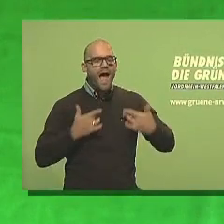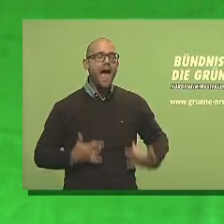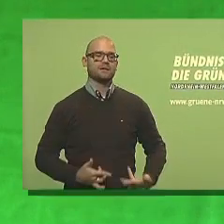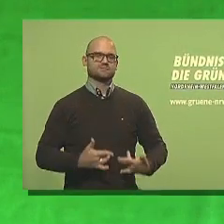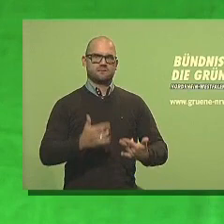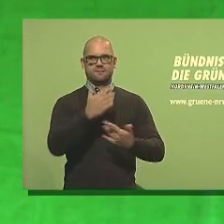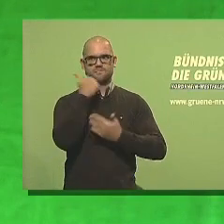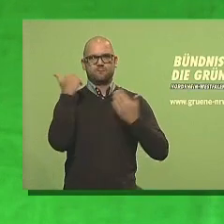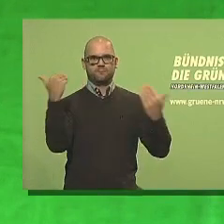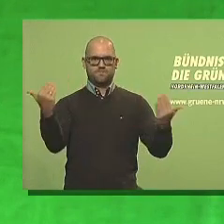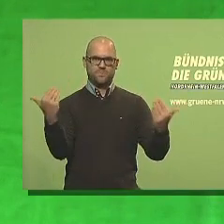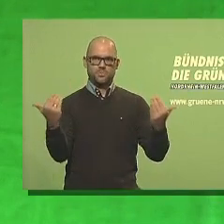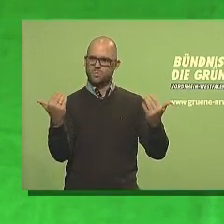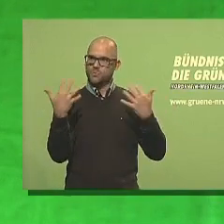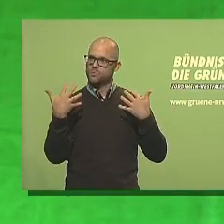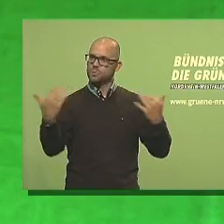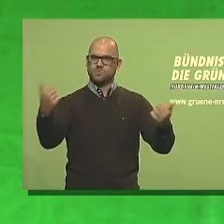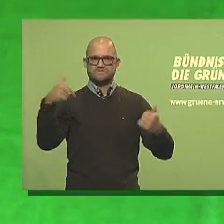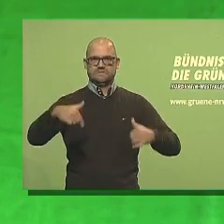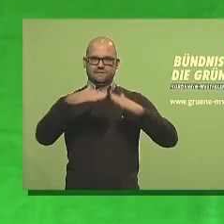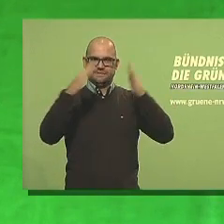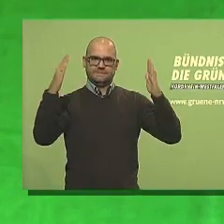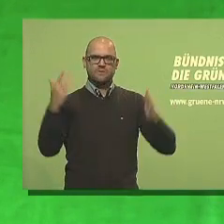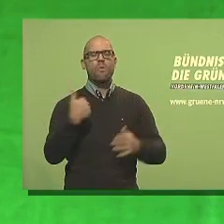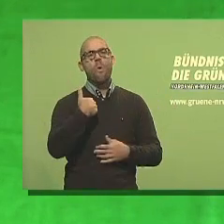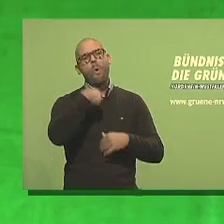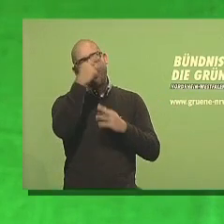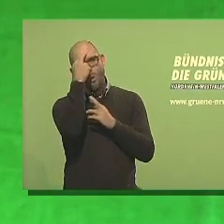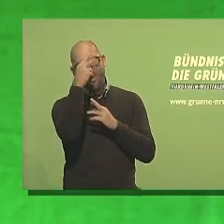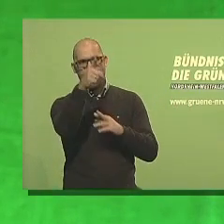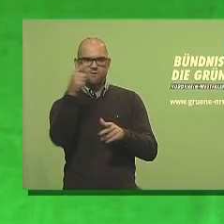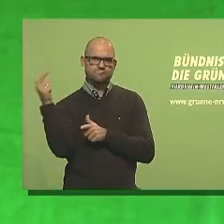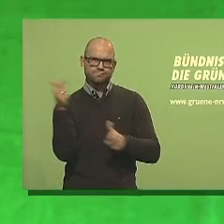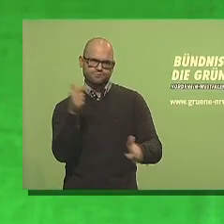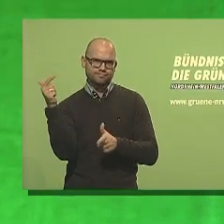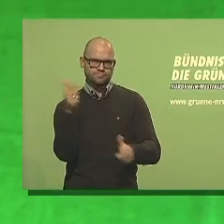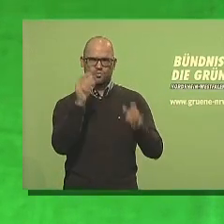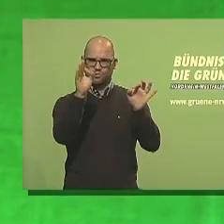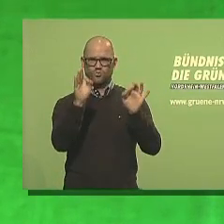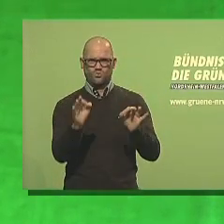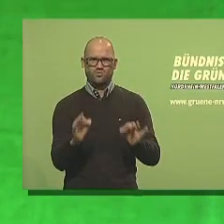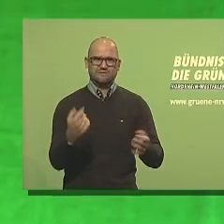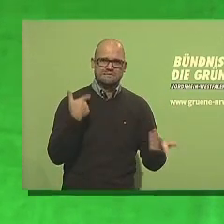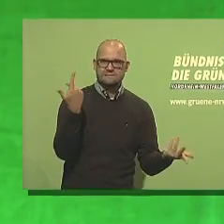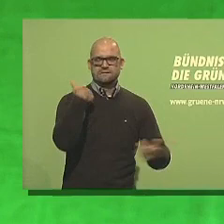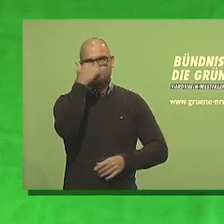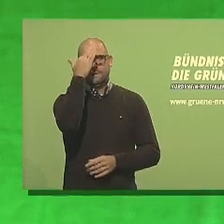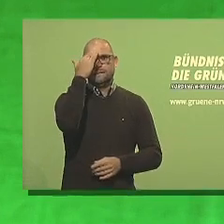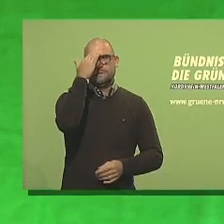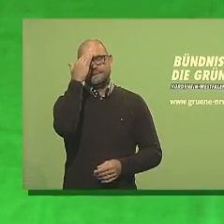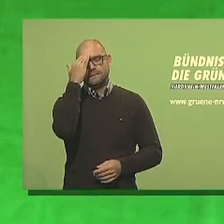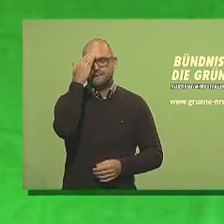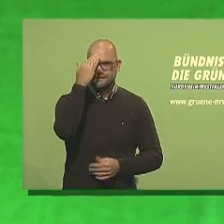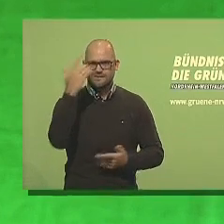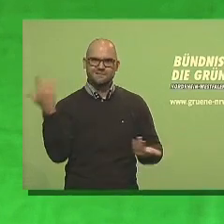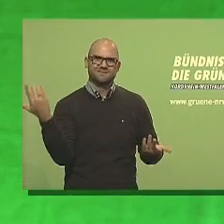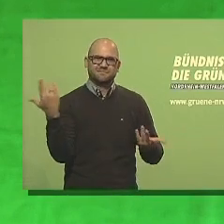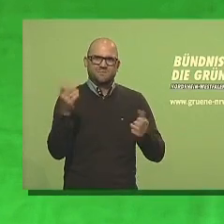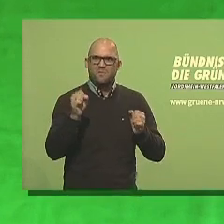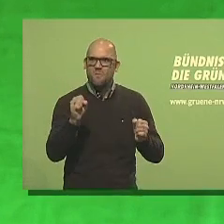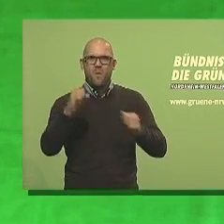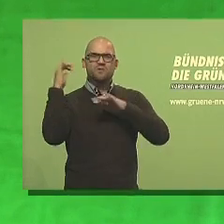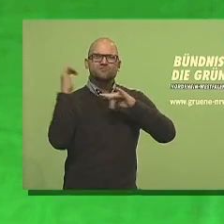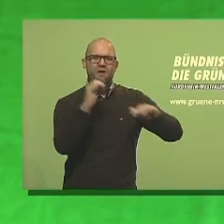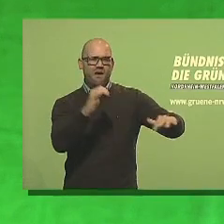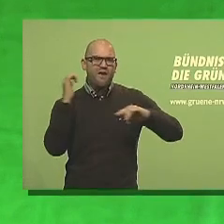Ich hoffe, ihr hattet eine gute Anreise. Wir hatten ja heute schon andere Befürchtungen, ob ihr irgendwo